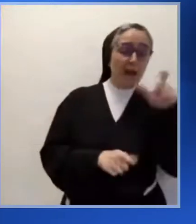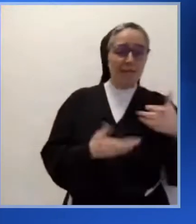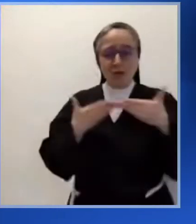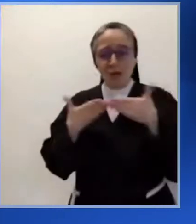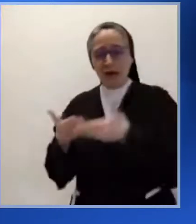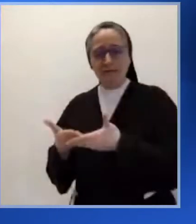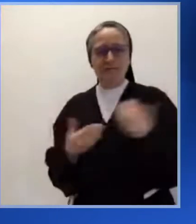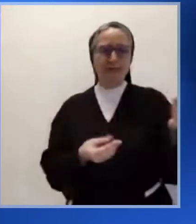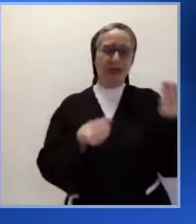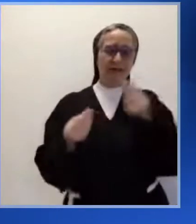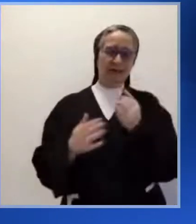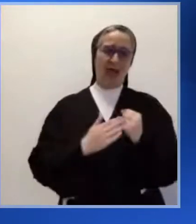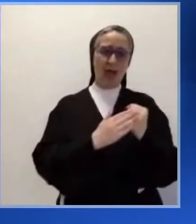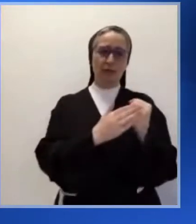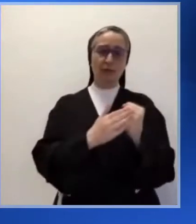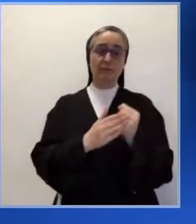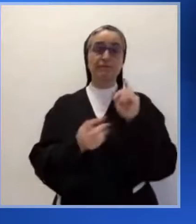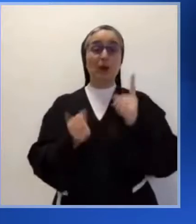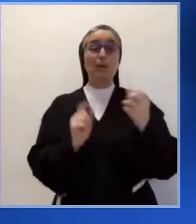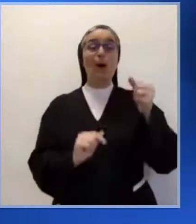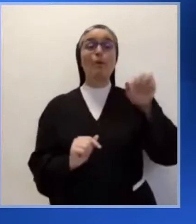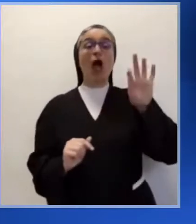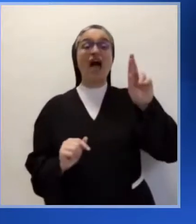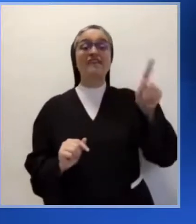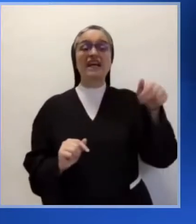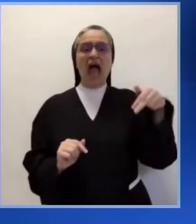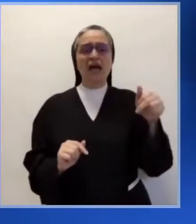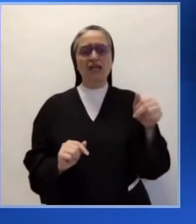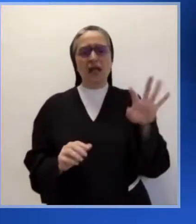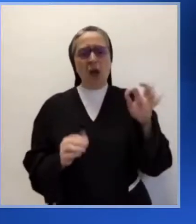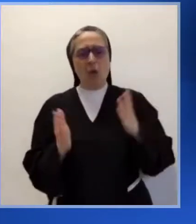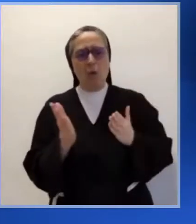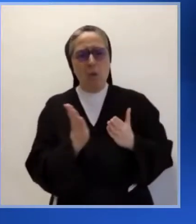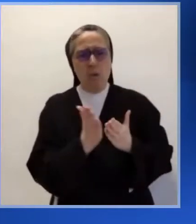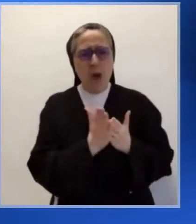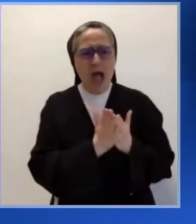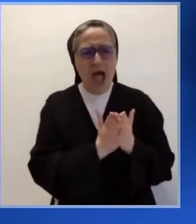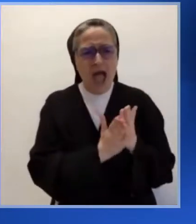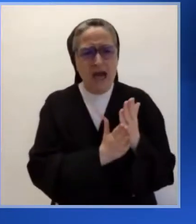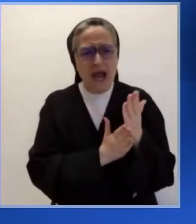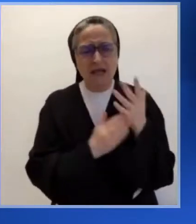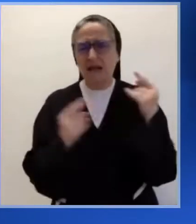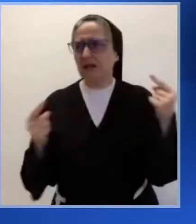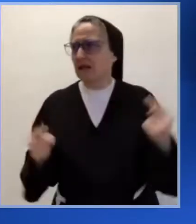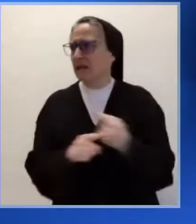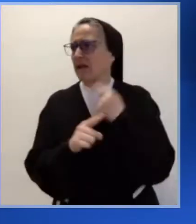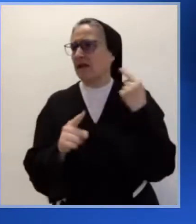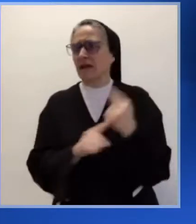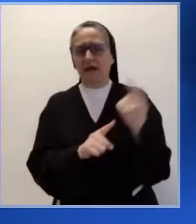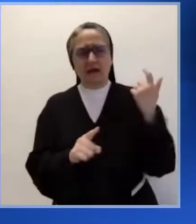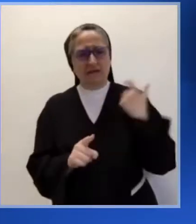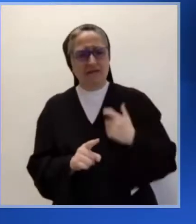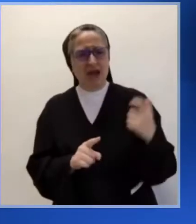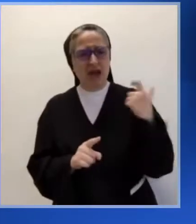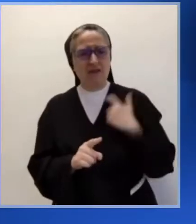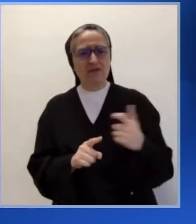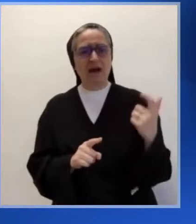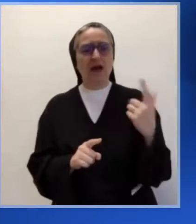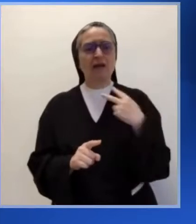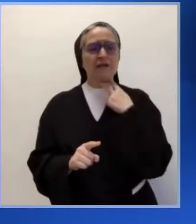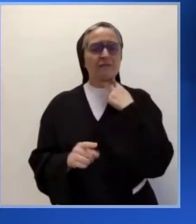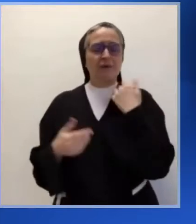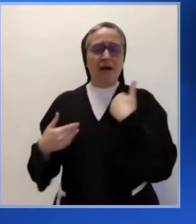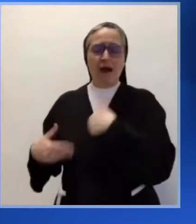Conforta il popolo afghano, che da oltre 40 anni è messo a dura prova da conflitti che hanno spinto molti a lasciare il